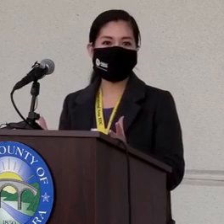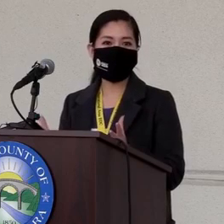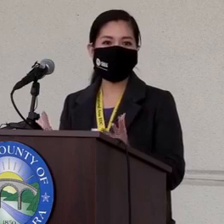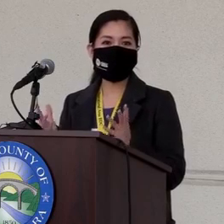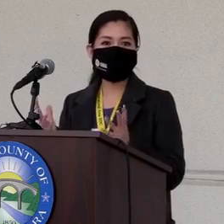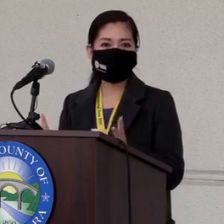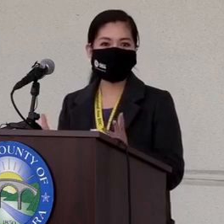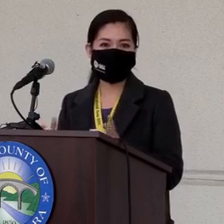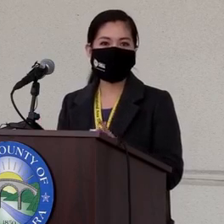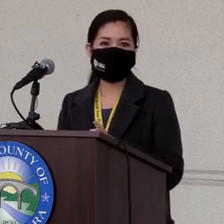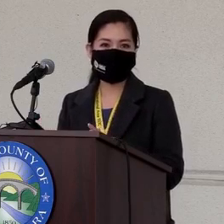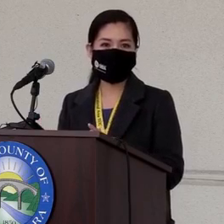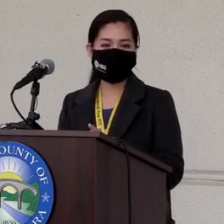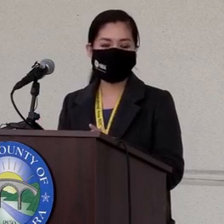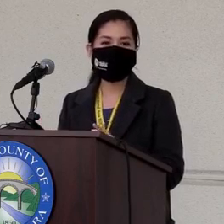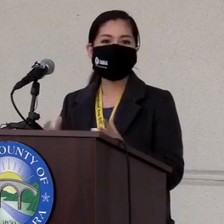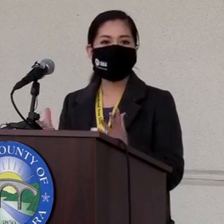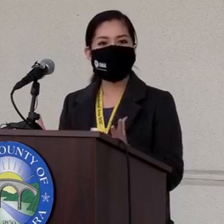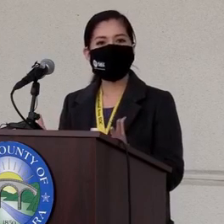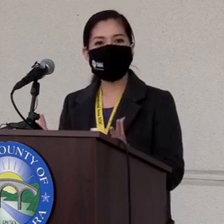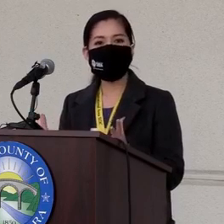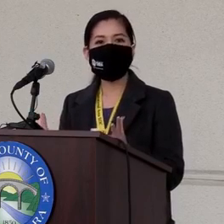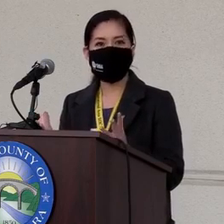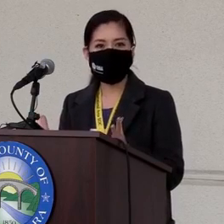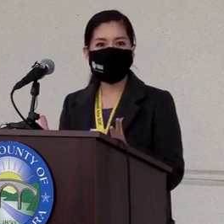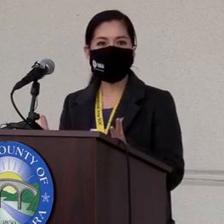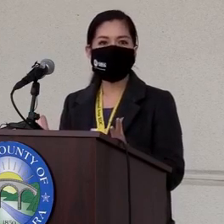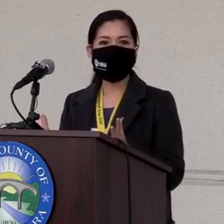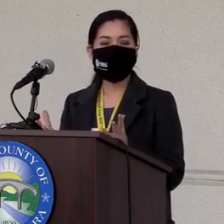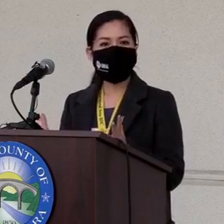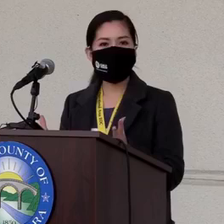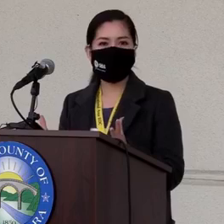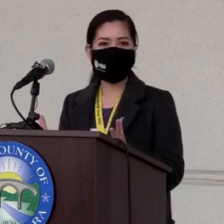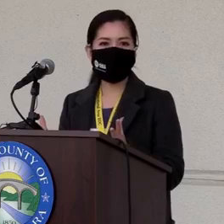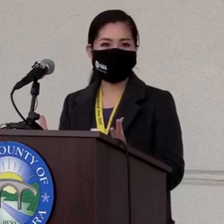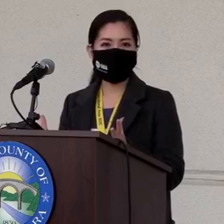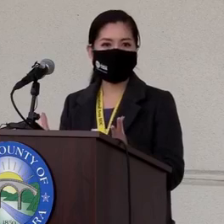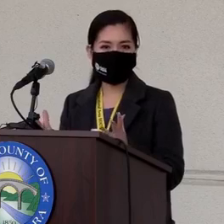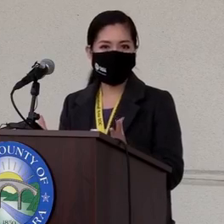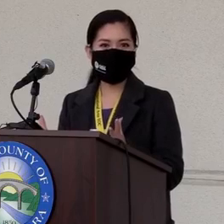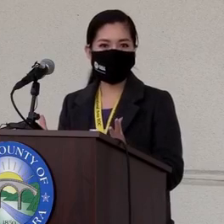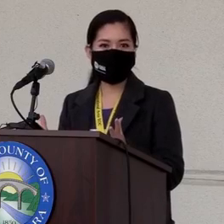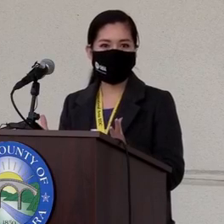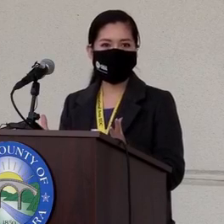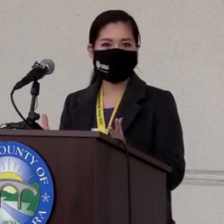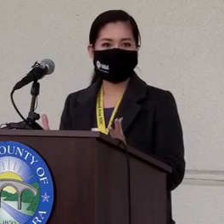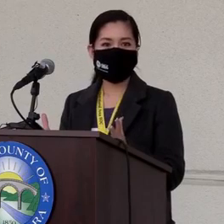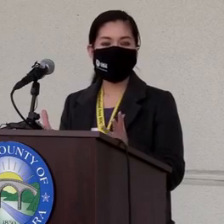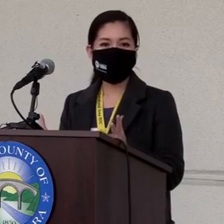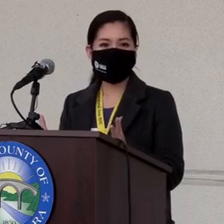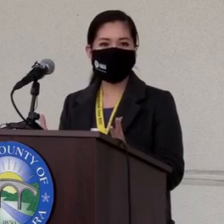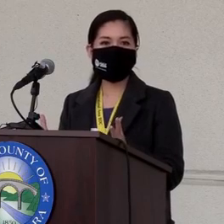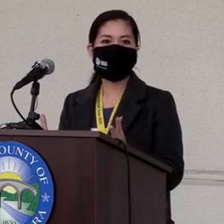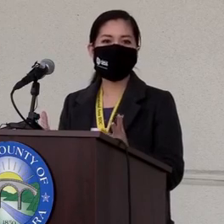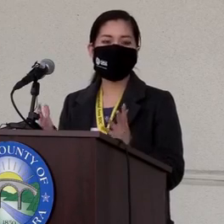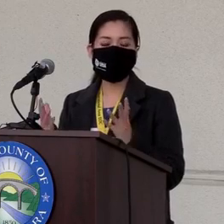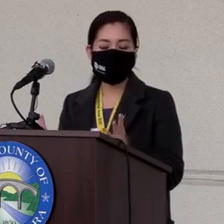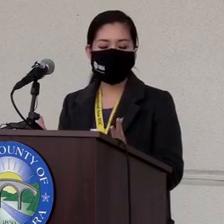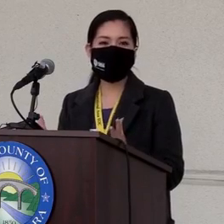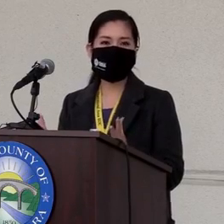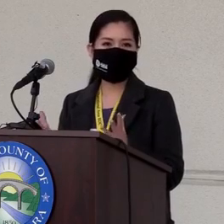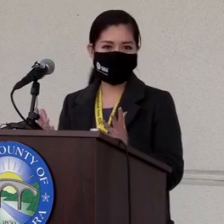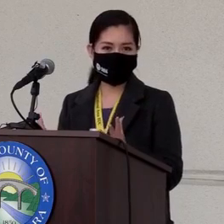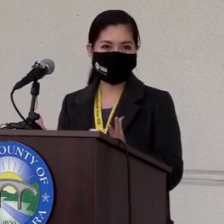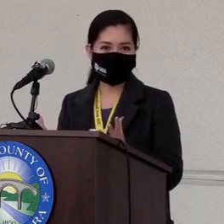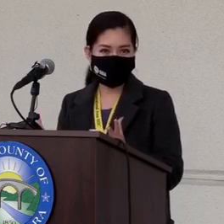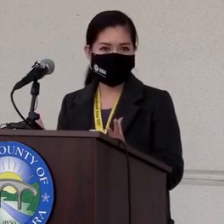làm cách nào để có thể ngăn chặn được cái sự lây lan này. Thành ra là chúng tôi khẩn thiết kêu gọi quý vị hãy cùng chúng tôi cùng nhau đừng